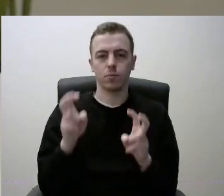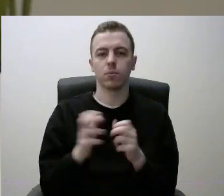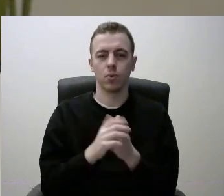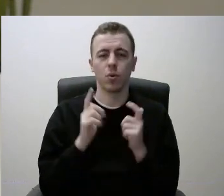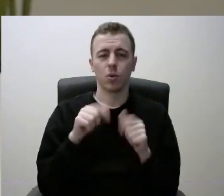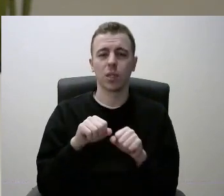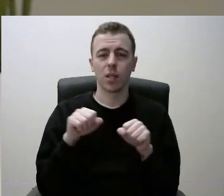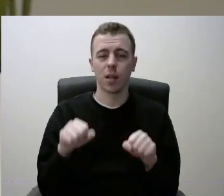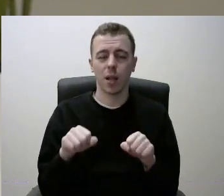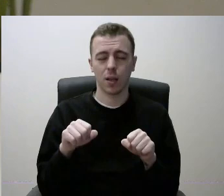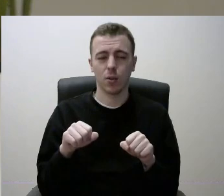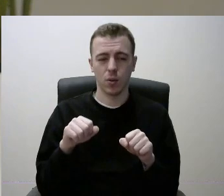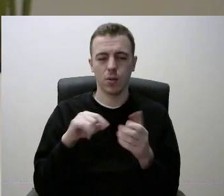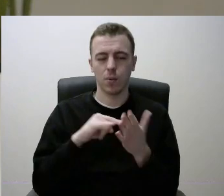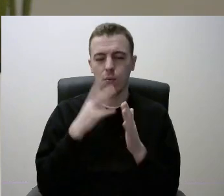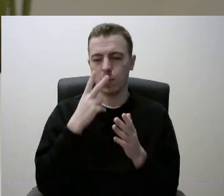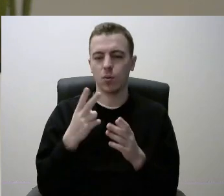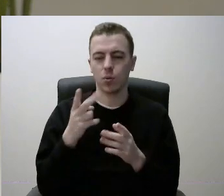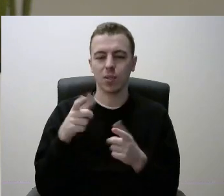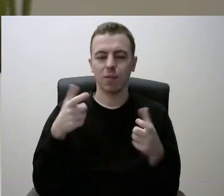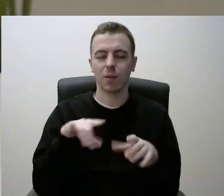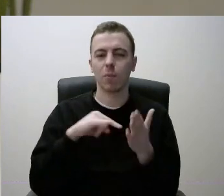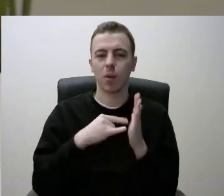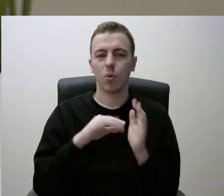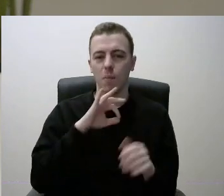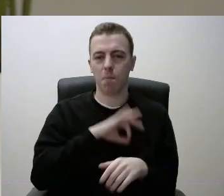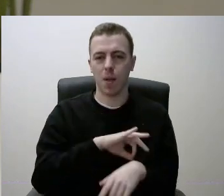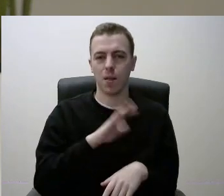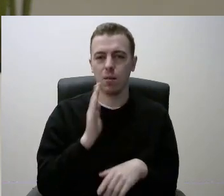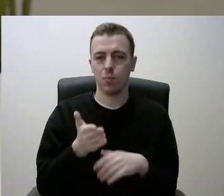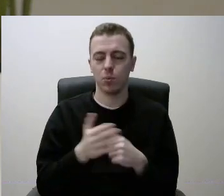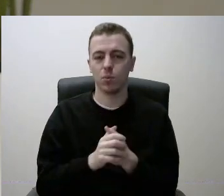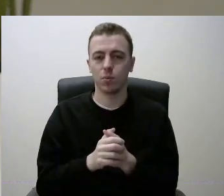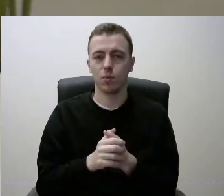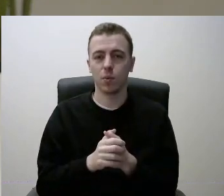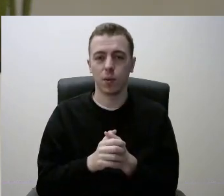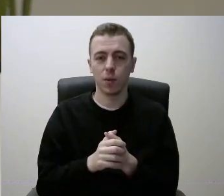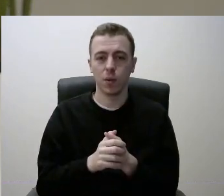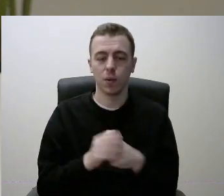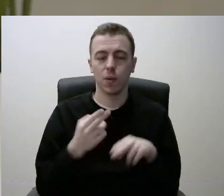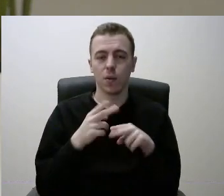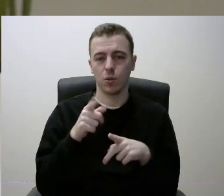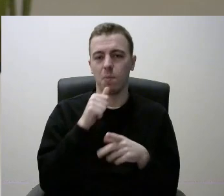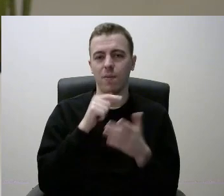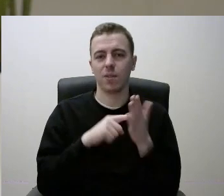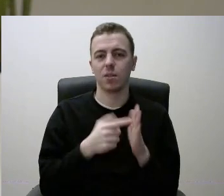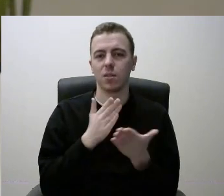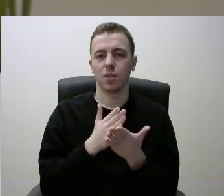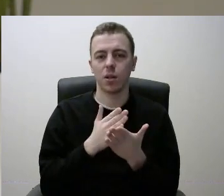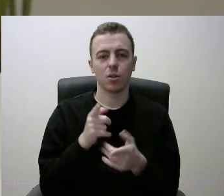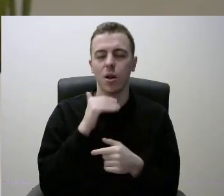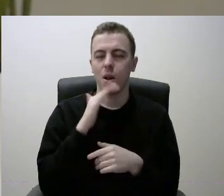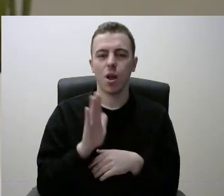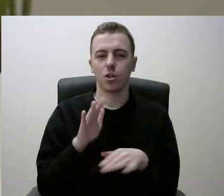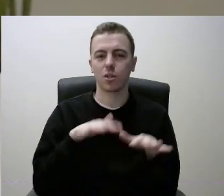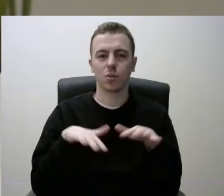savivaldybė planuoja pelną ir dividendus iš to pelno. Tai vienas iš pavyzdžių, kada mes matome neaiškę situaciją